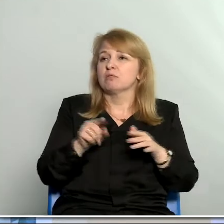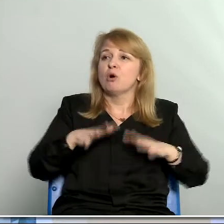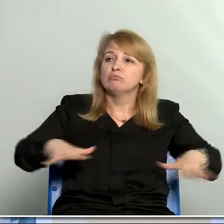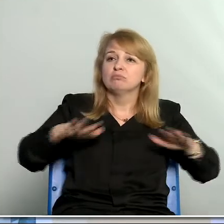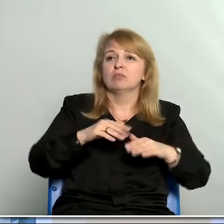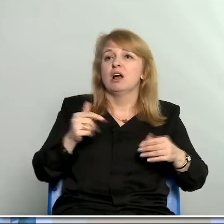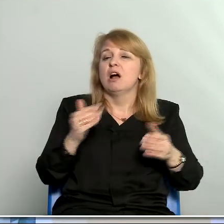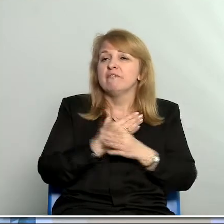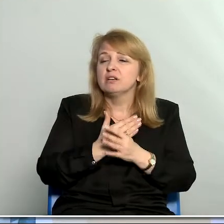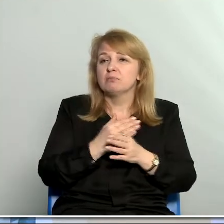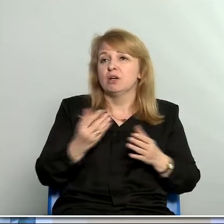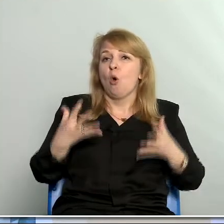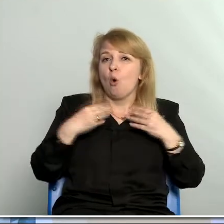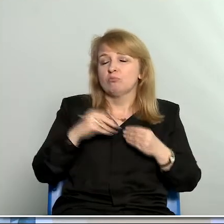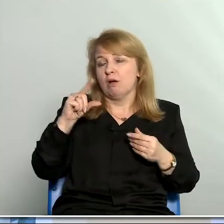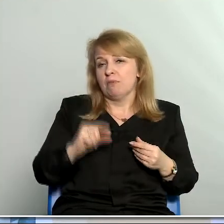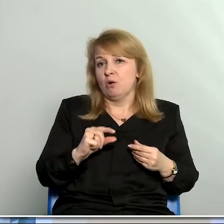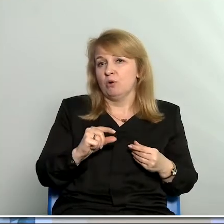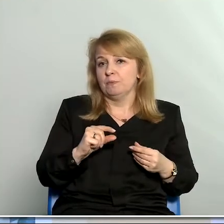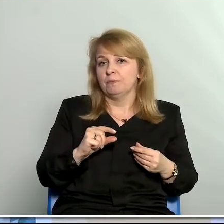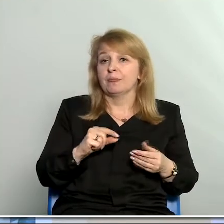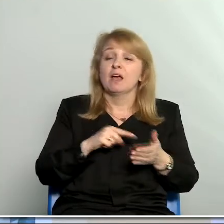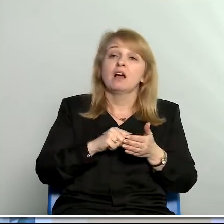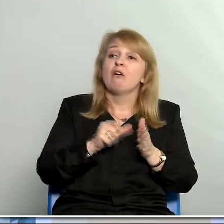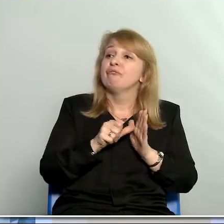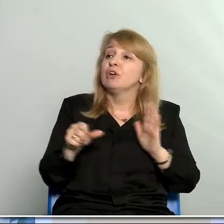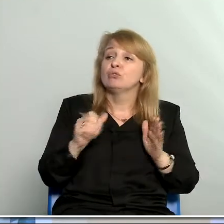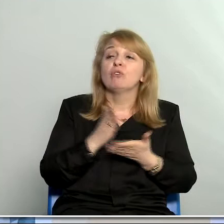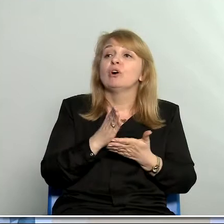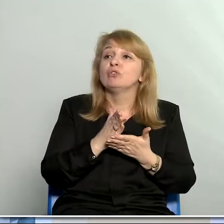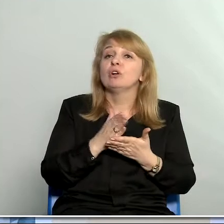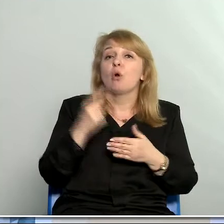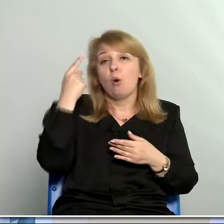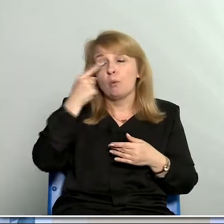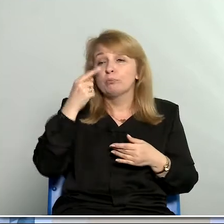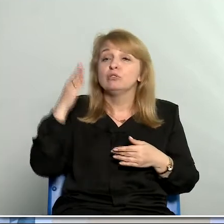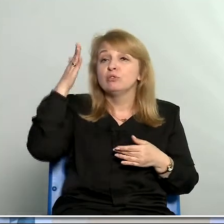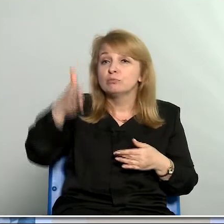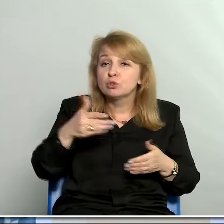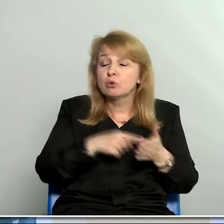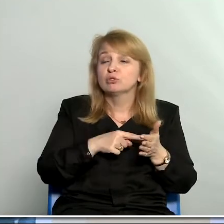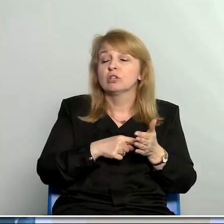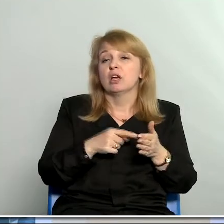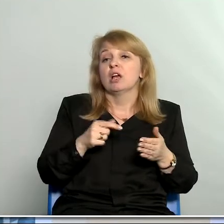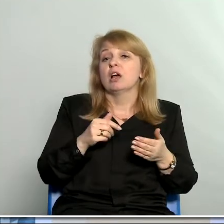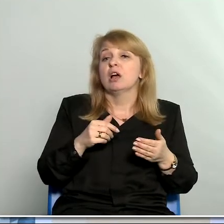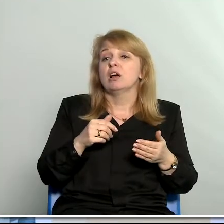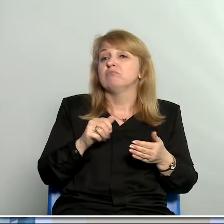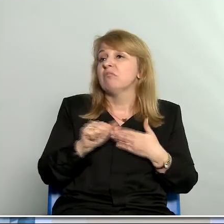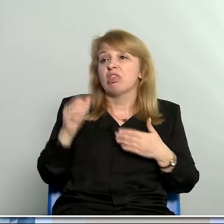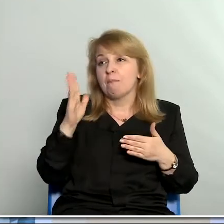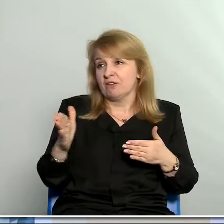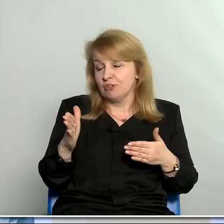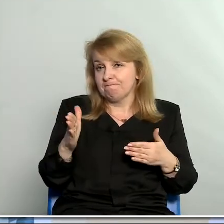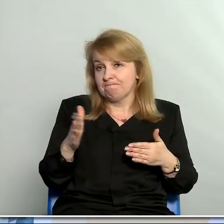I wyjątkowo ona jest przewidziana w naszym programie, aczkolwiek już takich inwestycji, jak robiliśmy w 7.13 nie będzie.